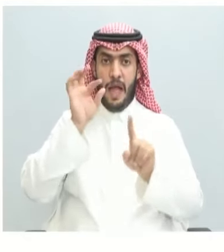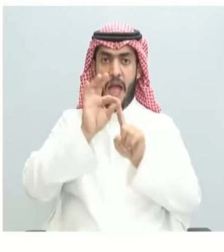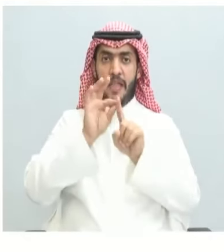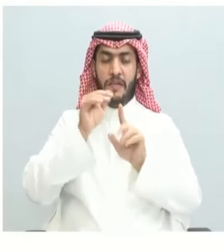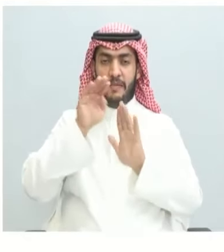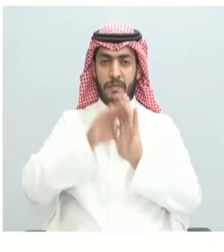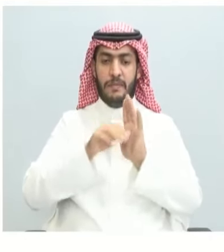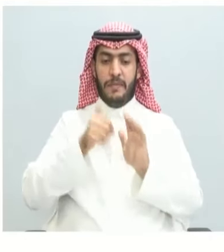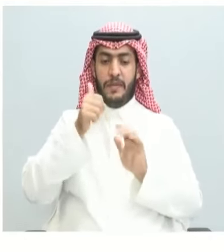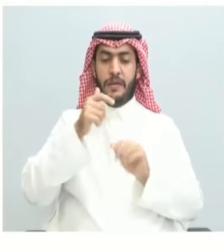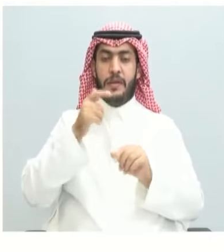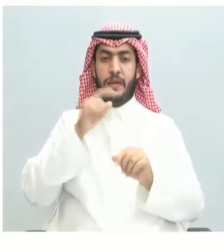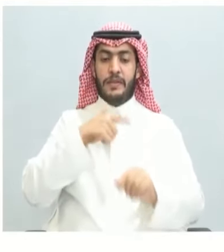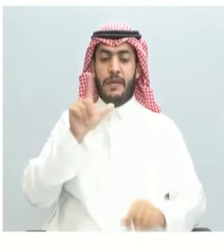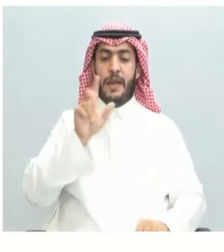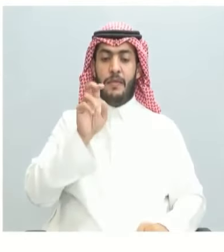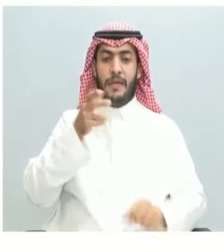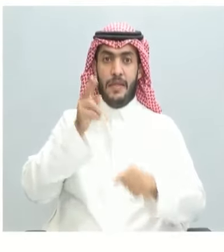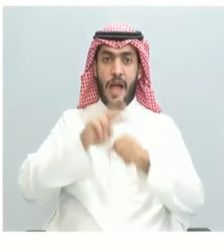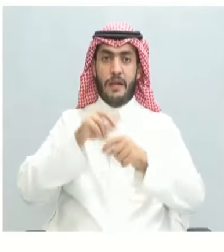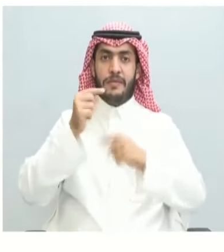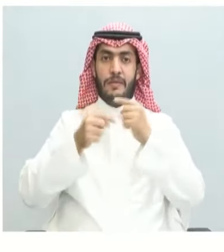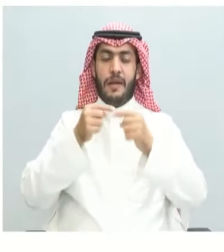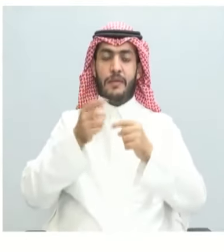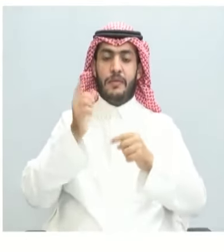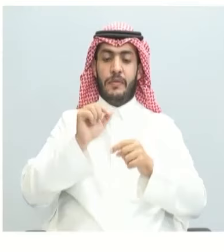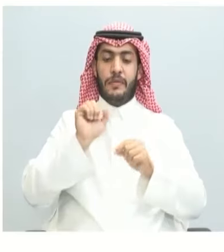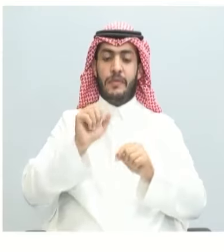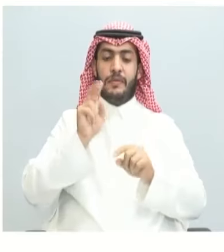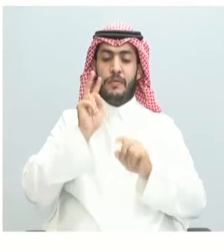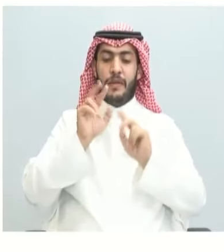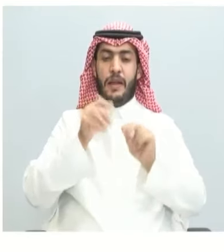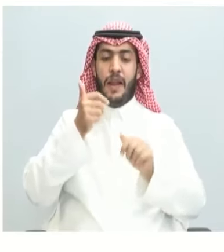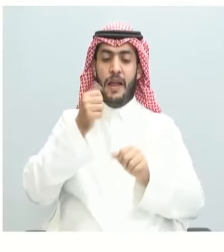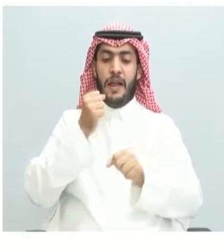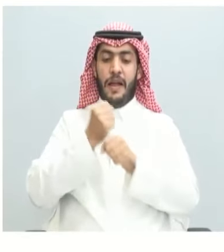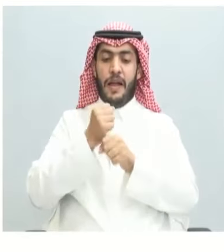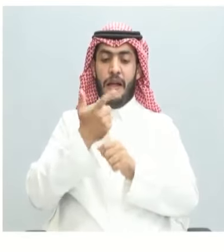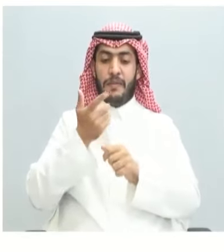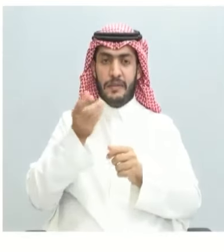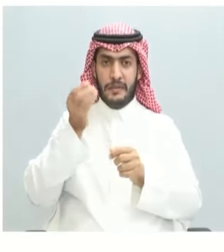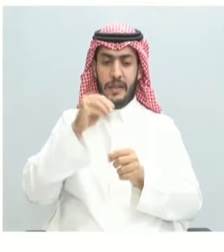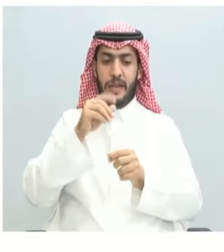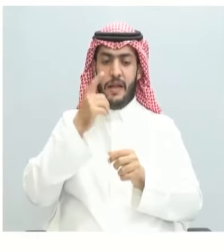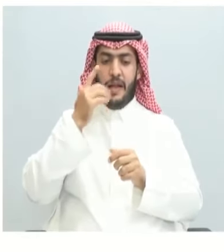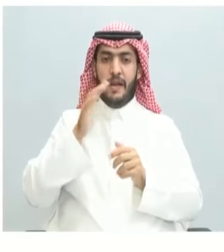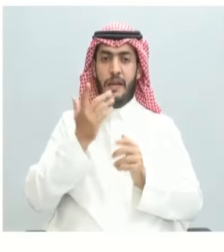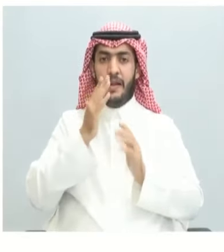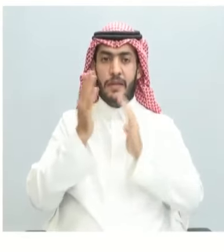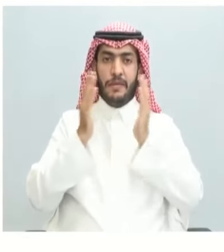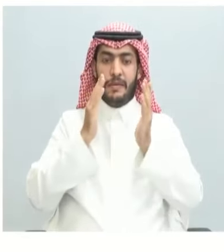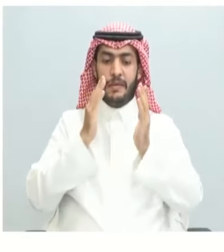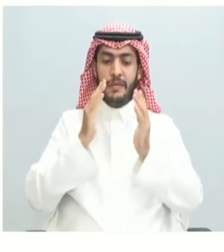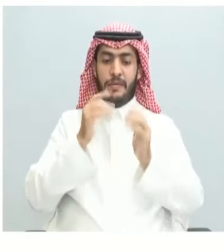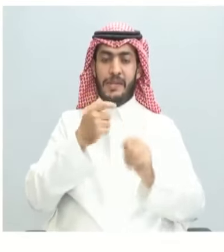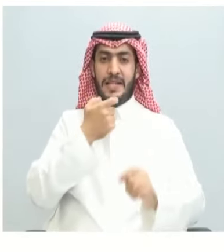اهداف سنتعرف على لبنه كرر باستمرار وايضا سنرى كيف نستخدم لبنه ارتد اذا كنت في الحافه او انف